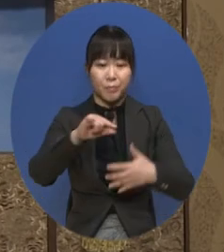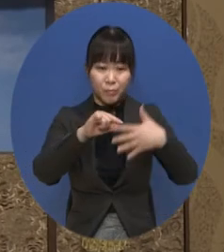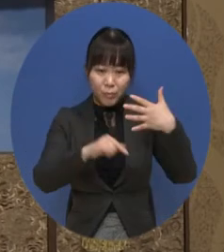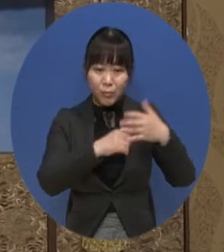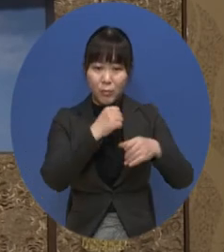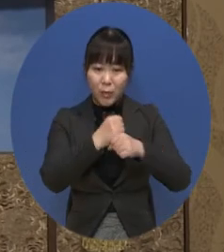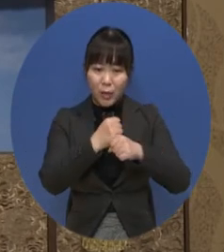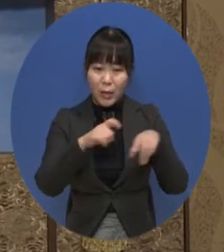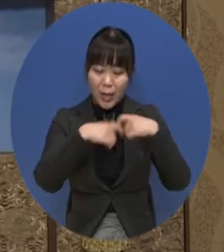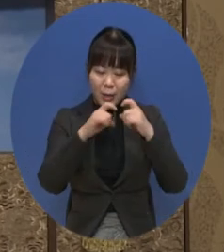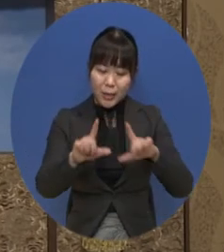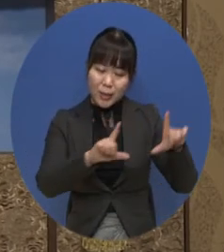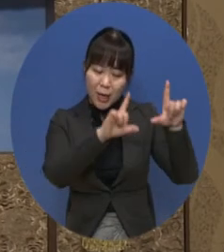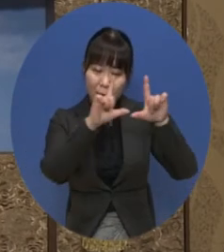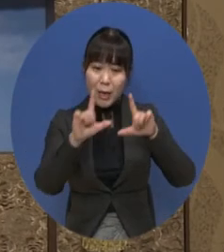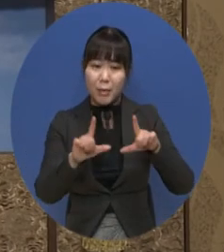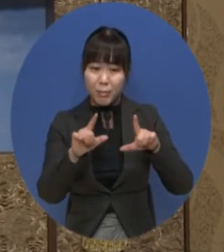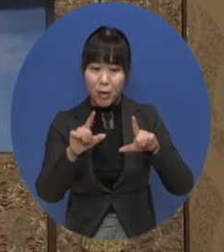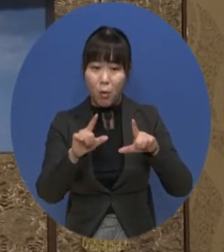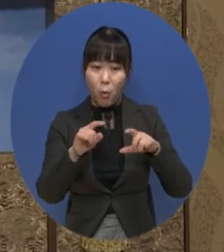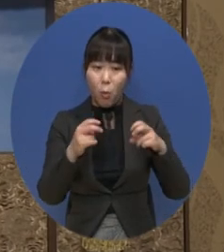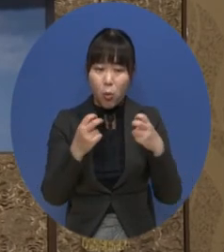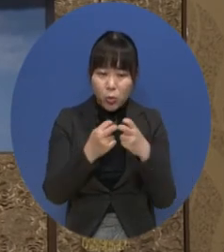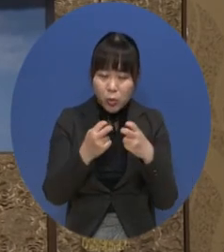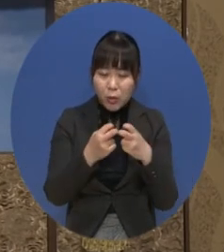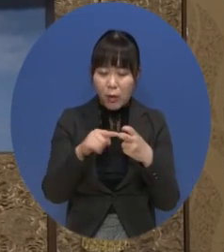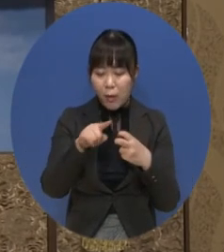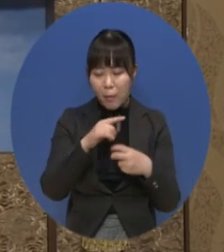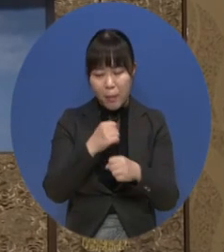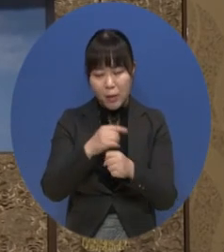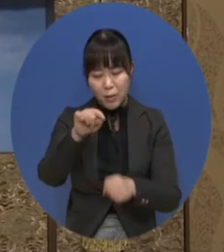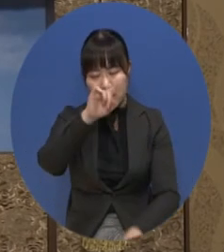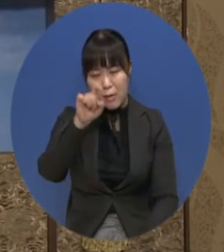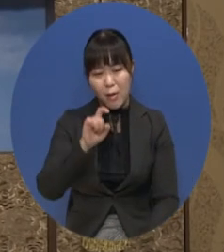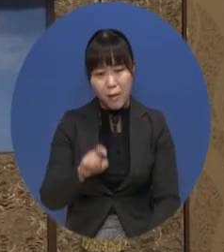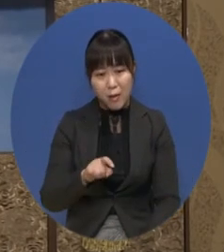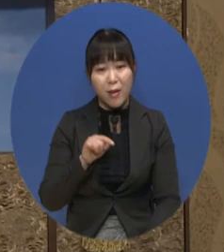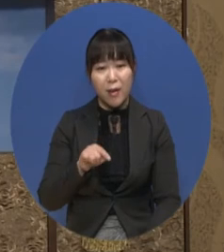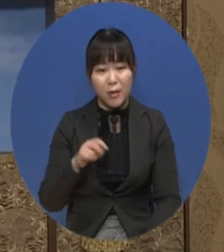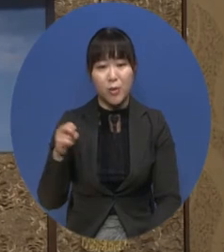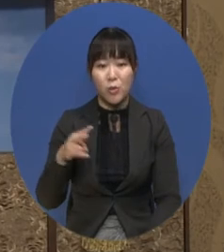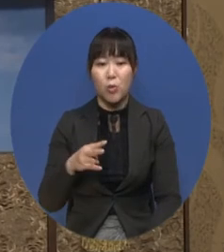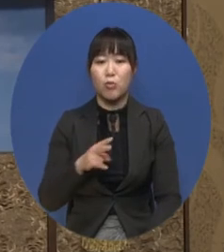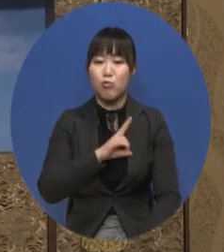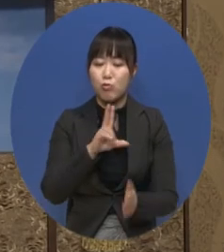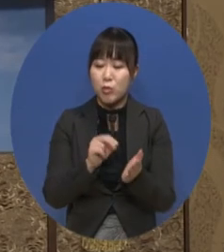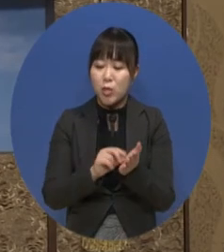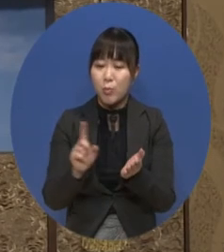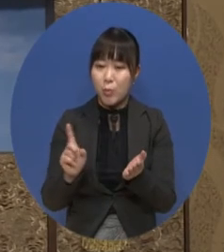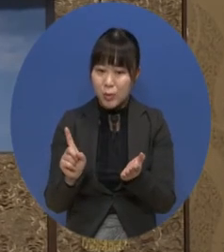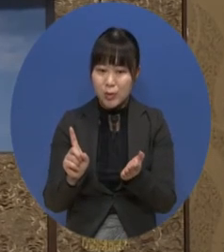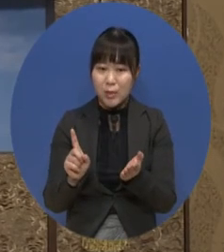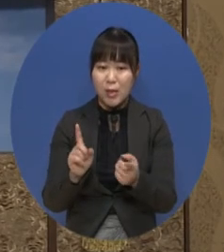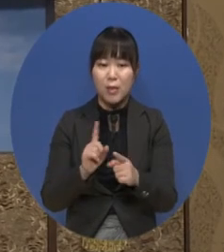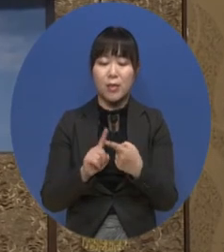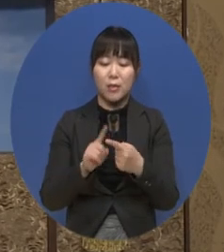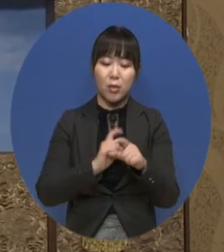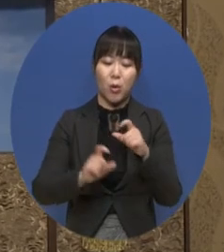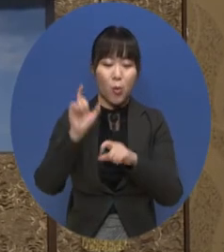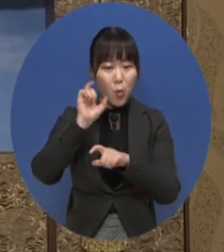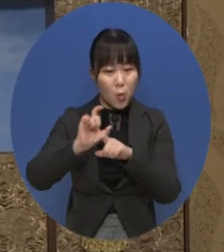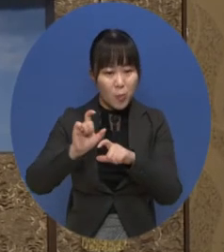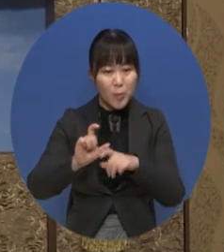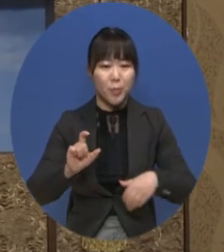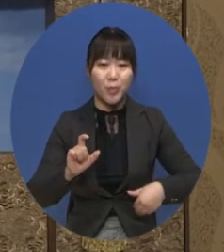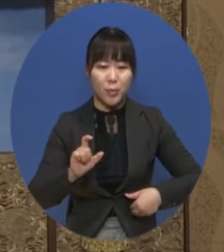콘텐츠가 개인의 삶에 닿기 위해서 우리가 어떤 형식으로 만들어야 됐든지 그리고 또 주제는 어떠해야 되는지를 좀 더 고민할